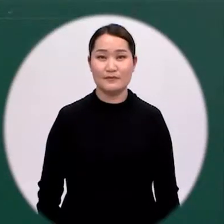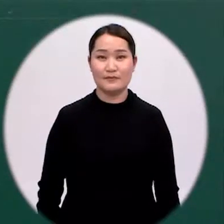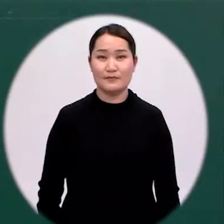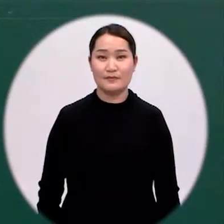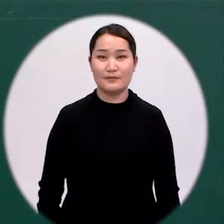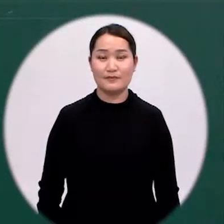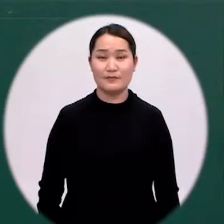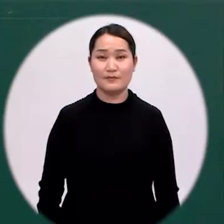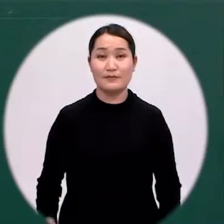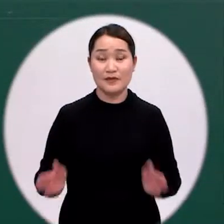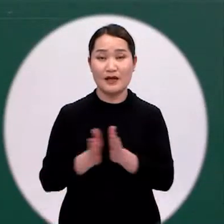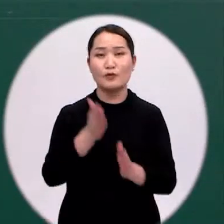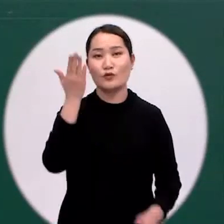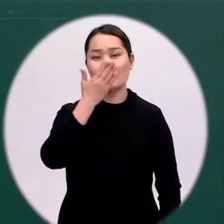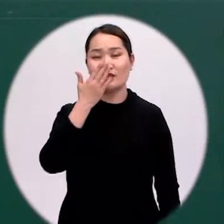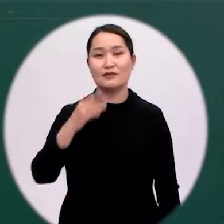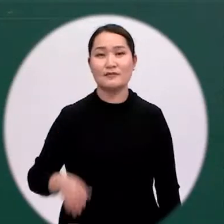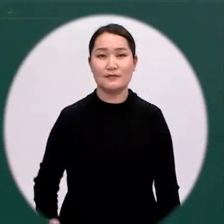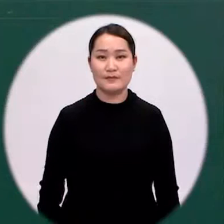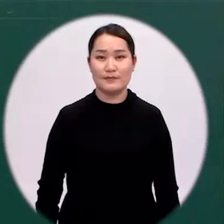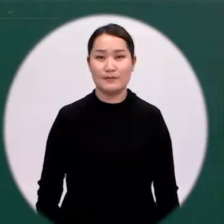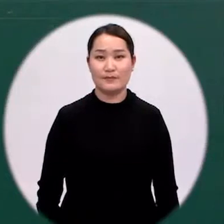цөмөрөө багшигээ дагаад уншаарай.